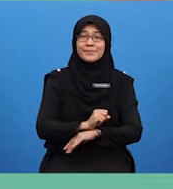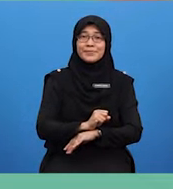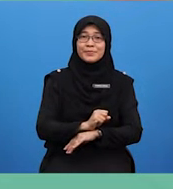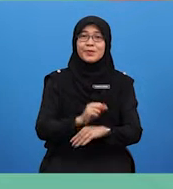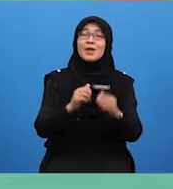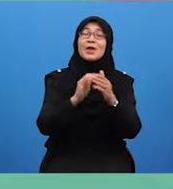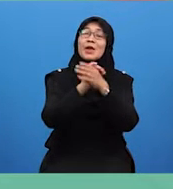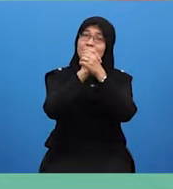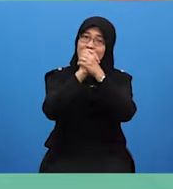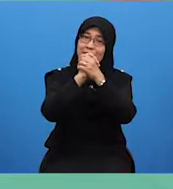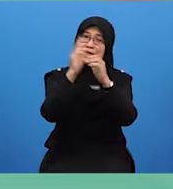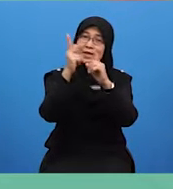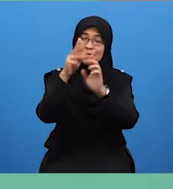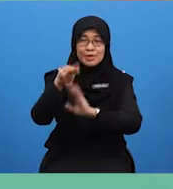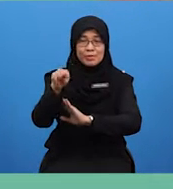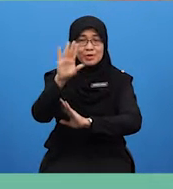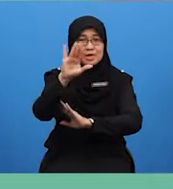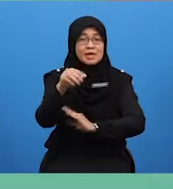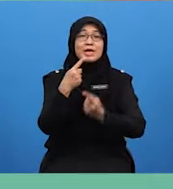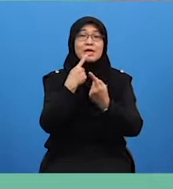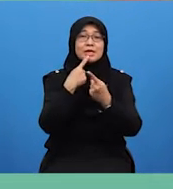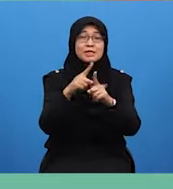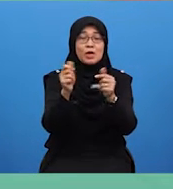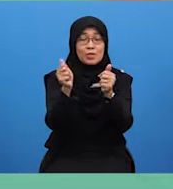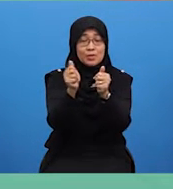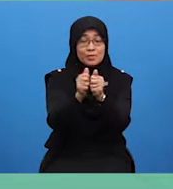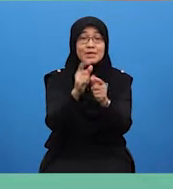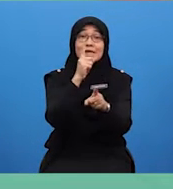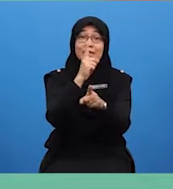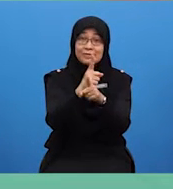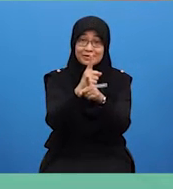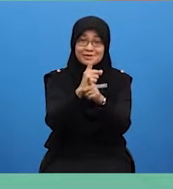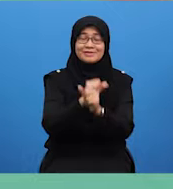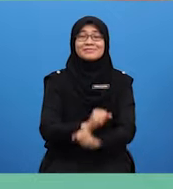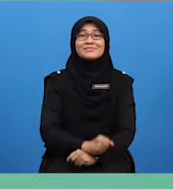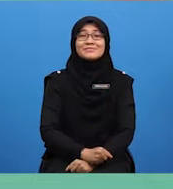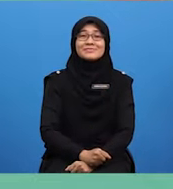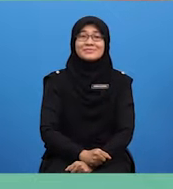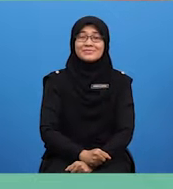Tahniah kepada murid-murid telah berjaya menjawab soalan tersebut.